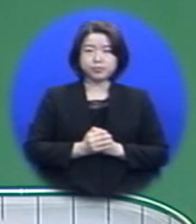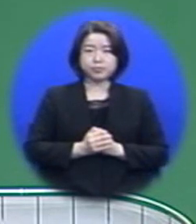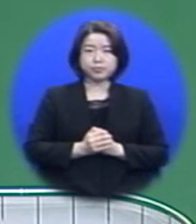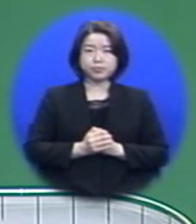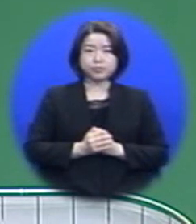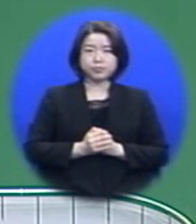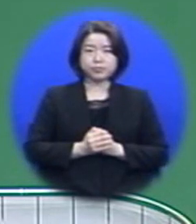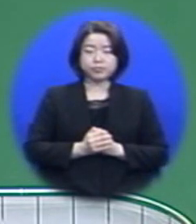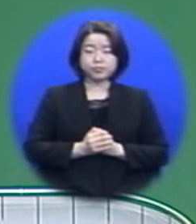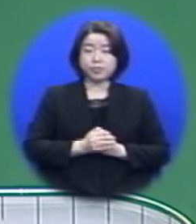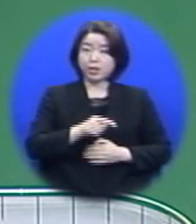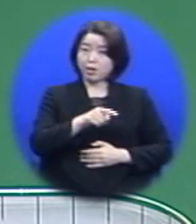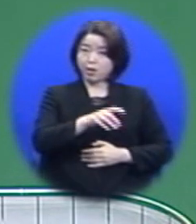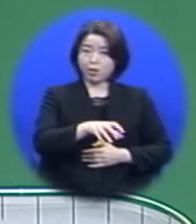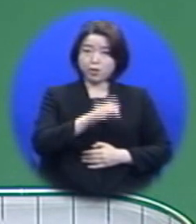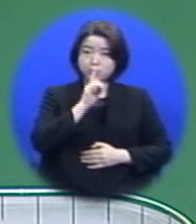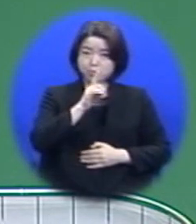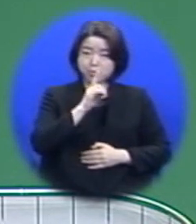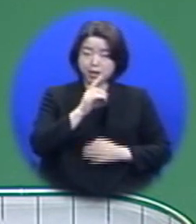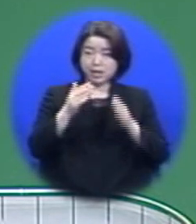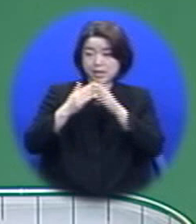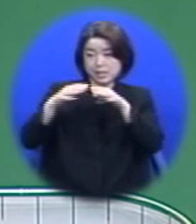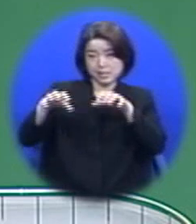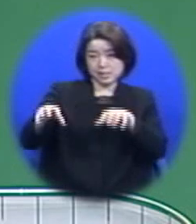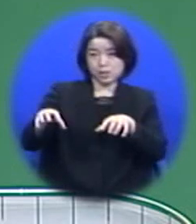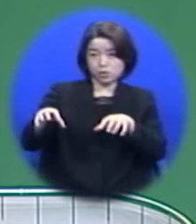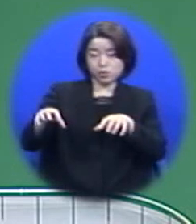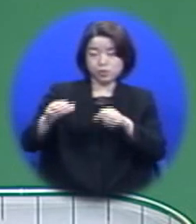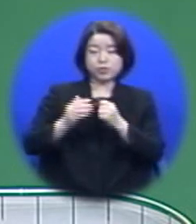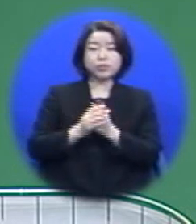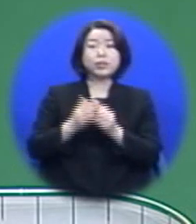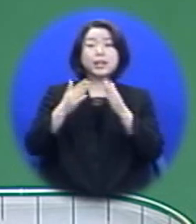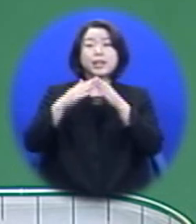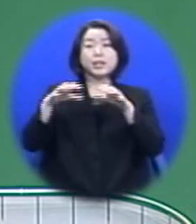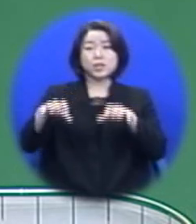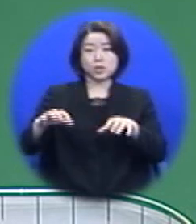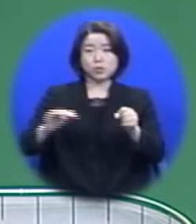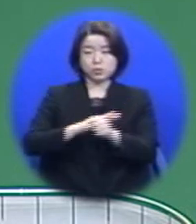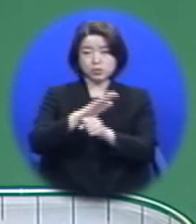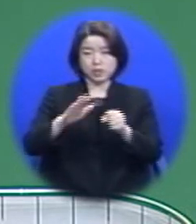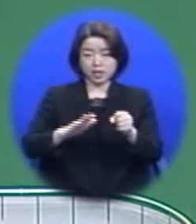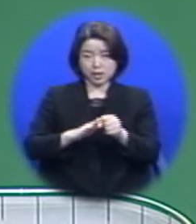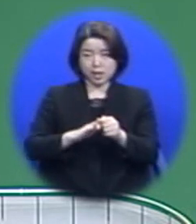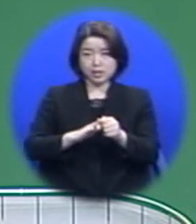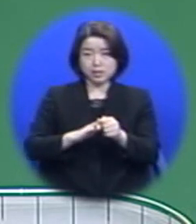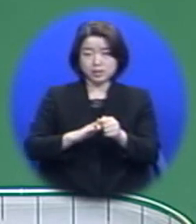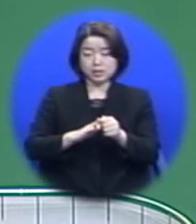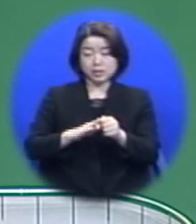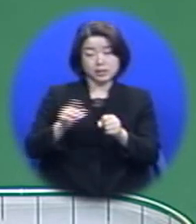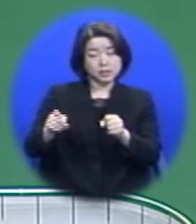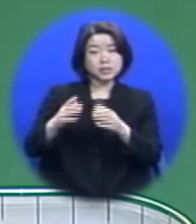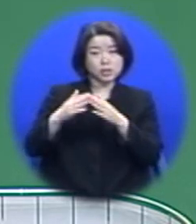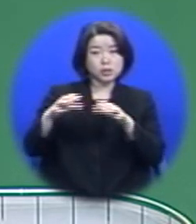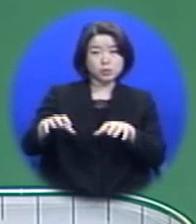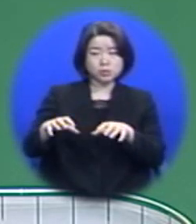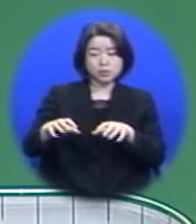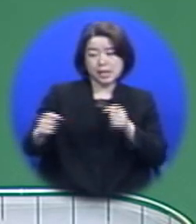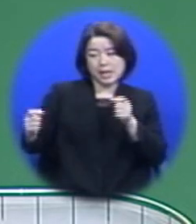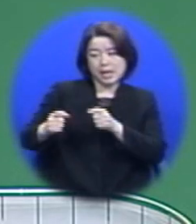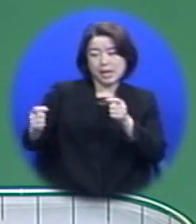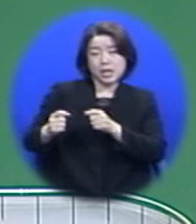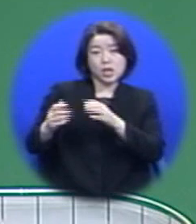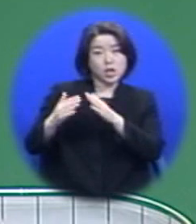것입니다 여기서 말하는 이웃 이웃을 사랑하는 이웃은 우리 옆집 사람